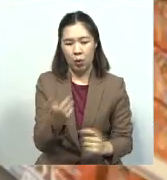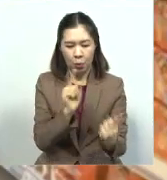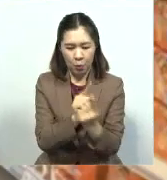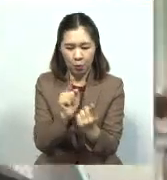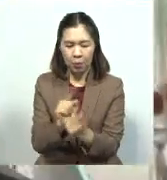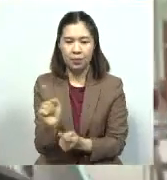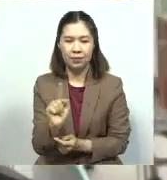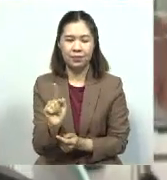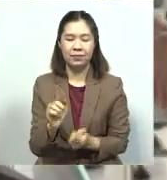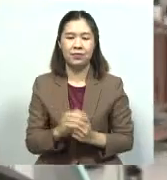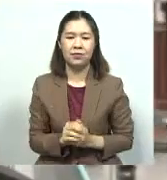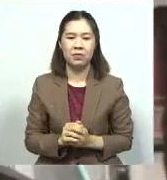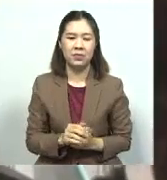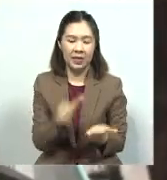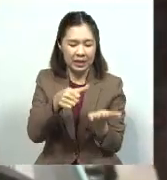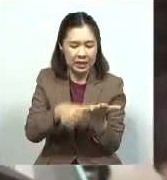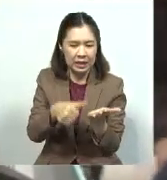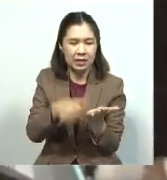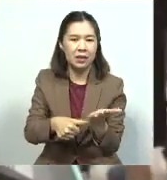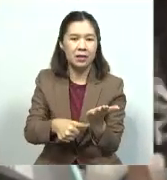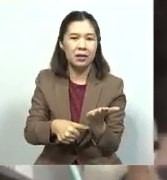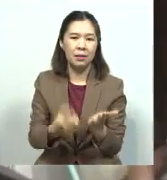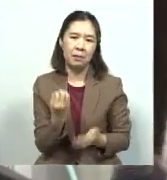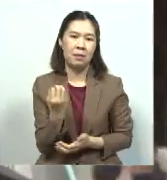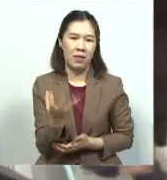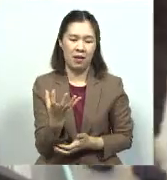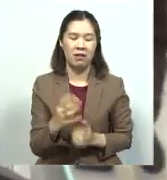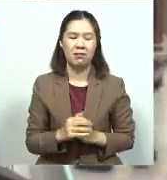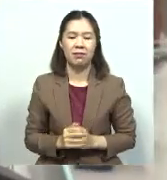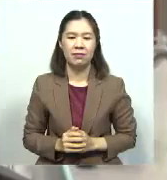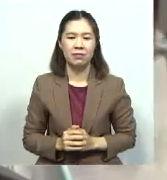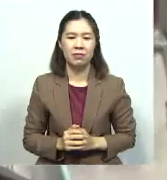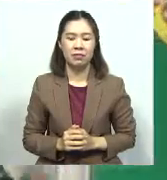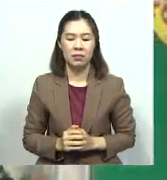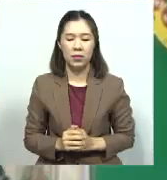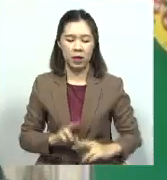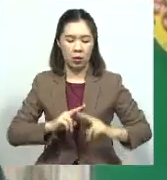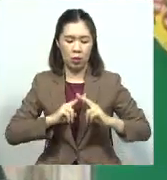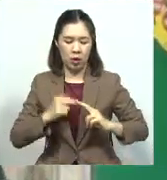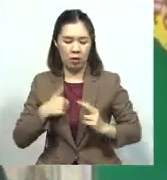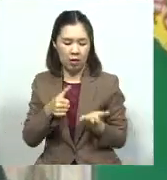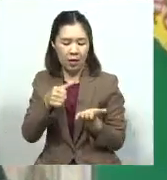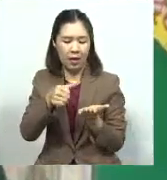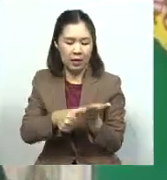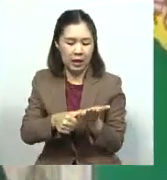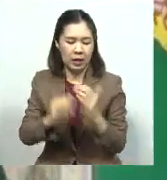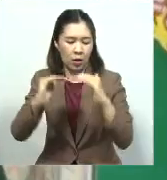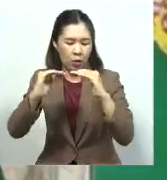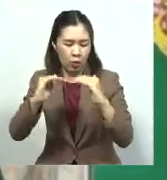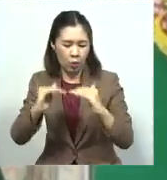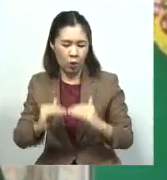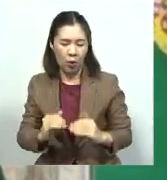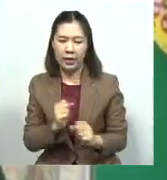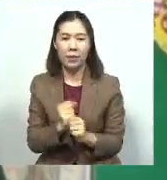ก็คือเรื่องของหนี้เยอะนะครับเพราะฉะนั้นเนี่ยจะทำยังไงให้ตัวเองไม่เป็นหนี้หรือเป็นหนี้น้อยลงเนี่ยทุกค